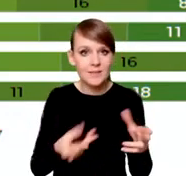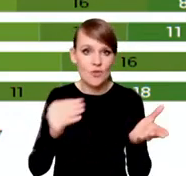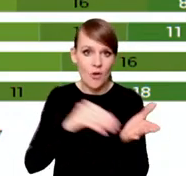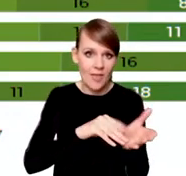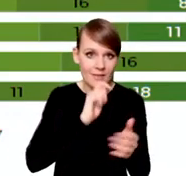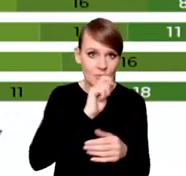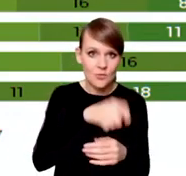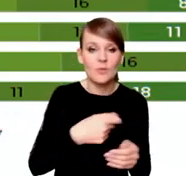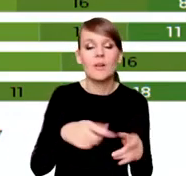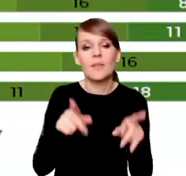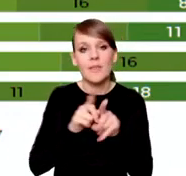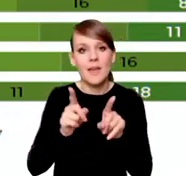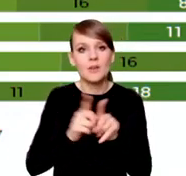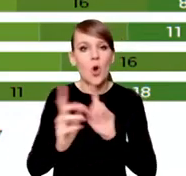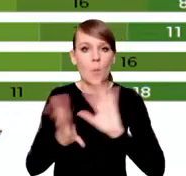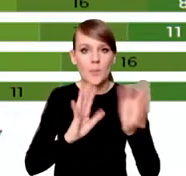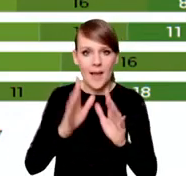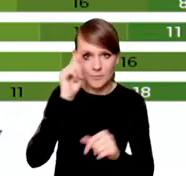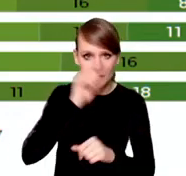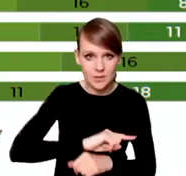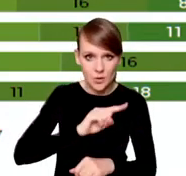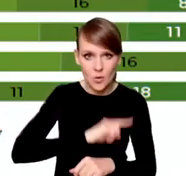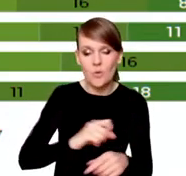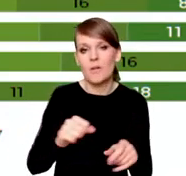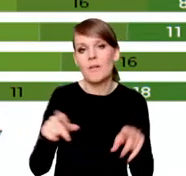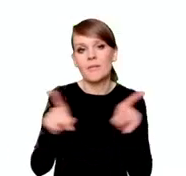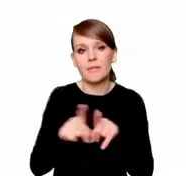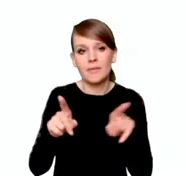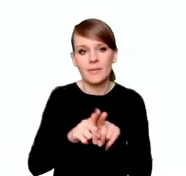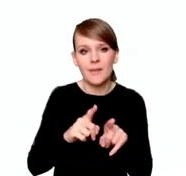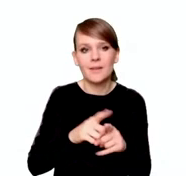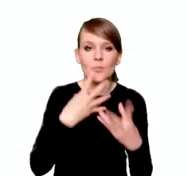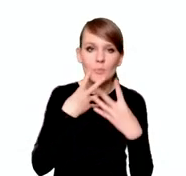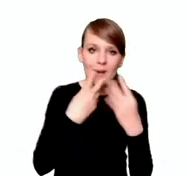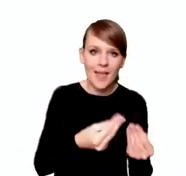opieka psychologiczna, czy też prezenty na święta.